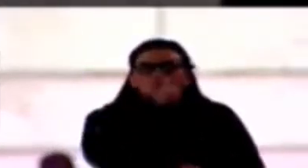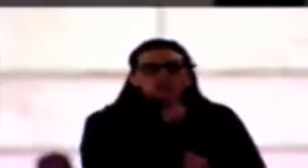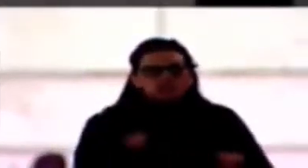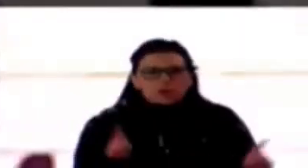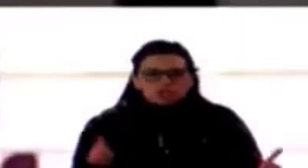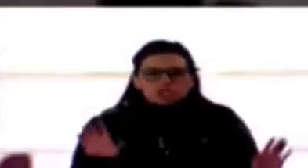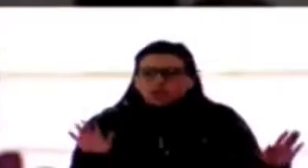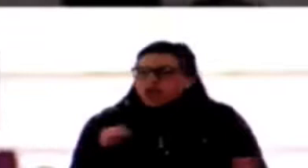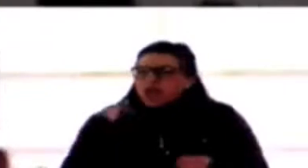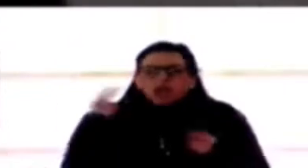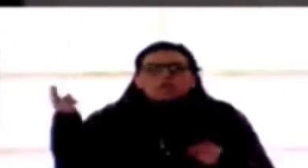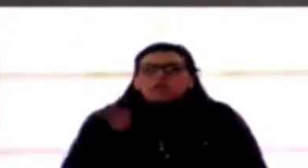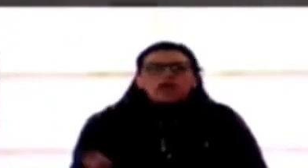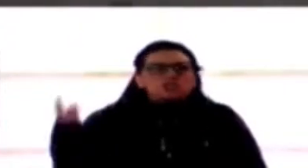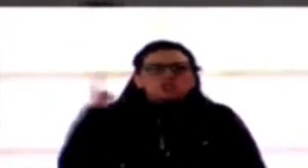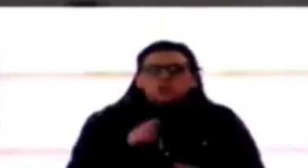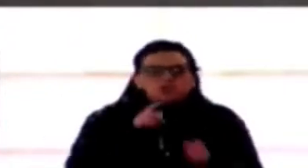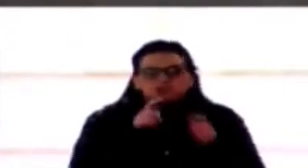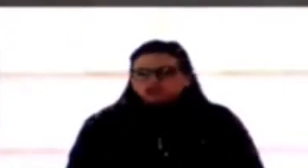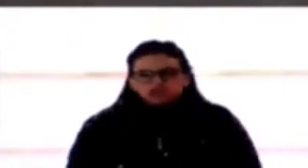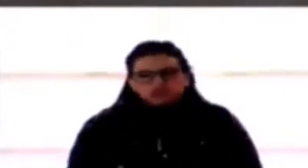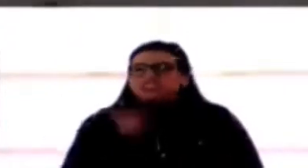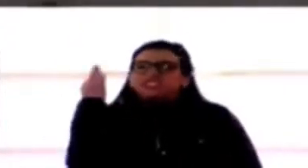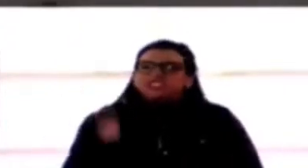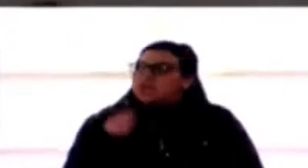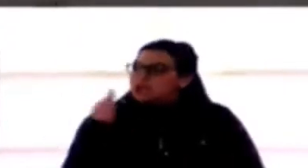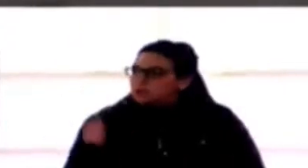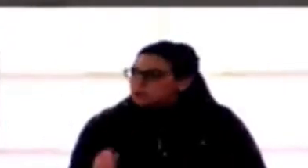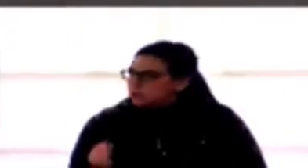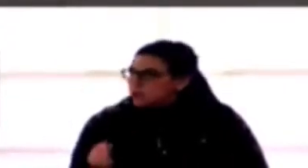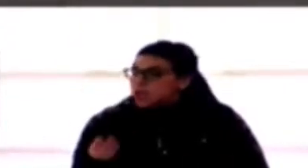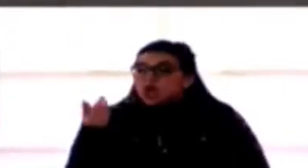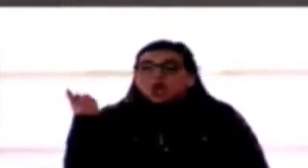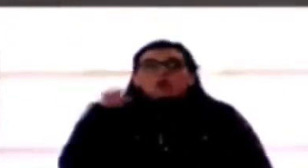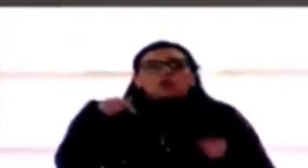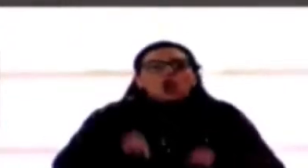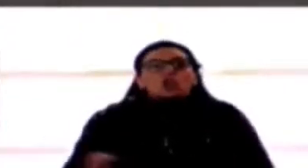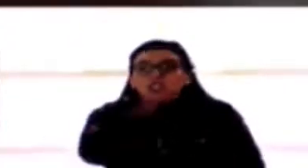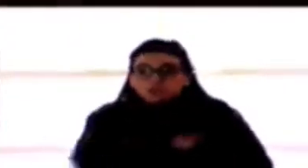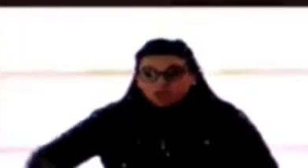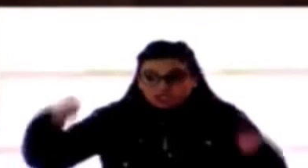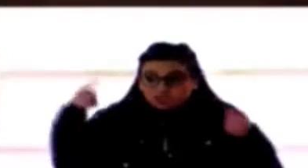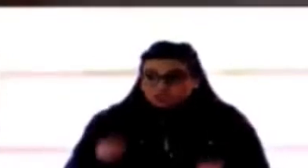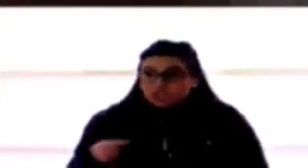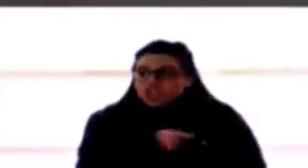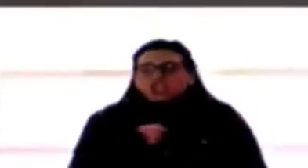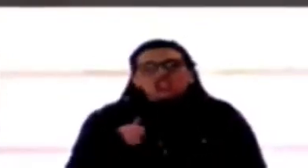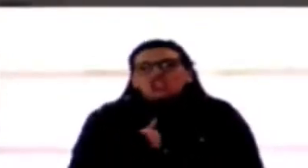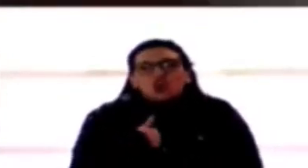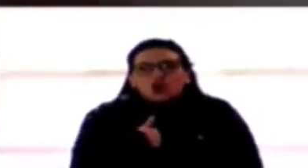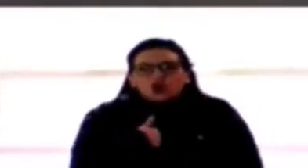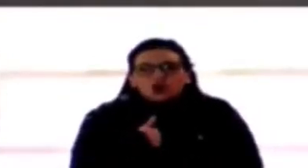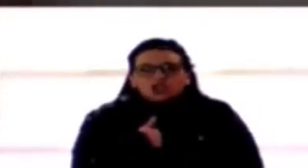ma il fondo è sempre più in basso. E quindi anche questa volta da questa piazza non posso fare altro